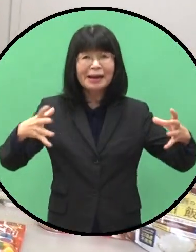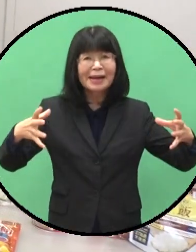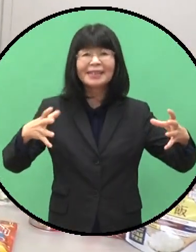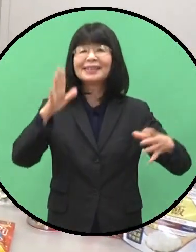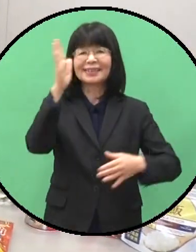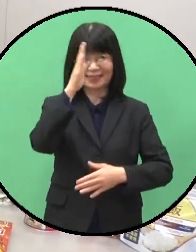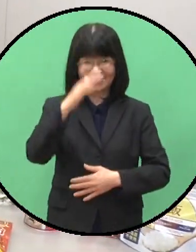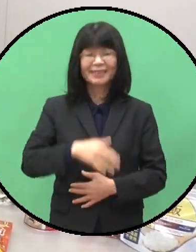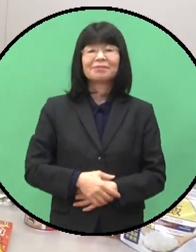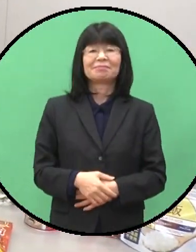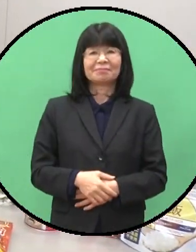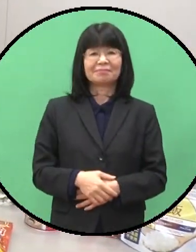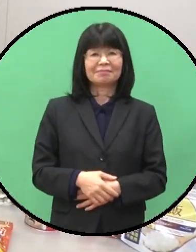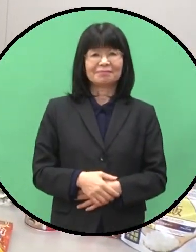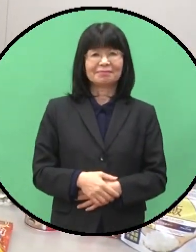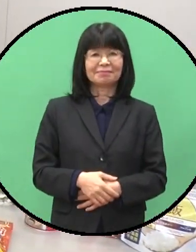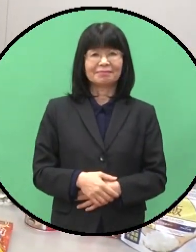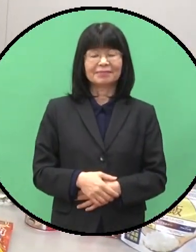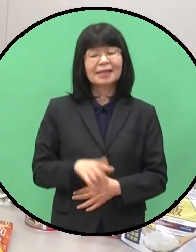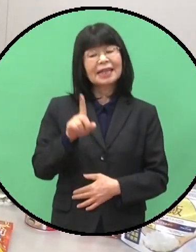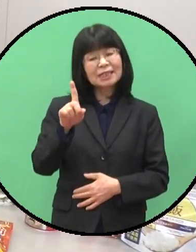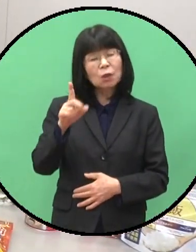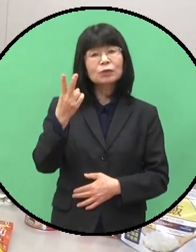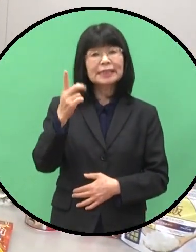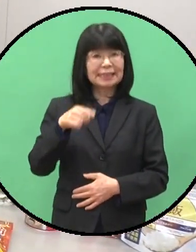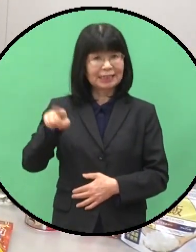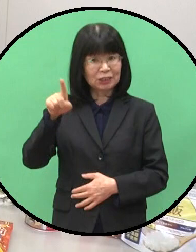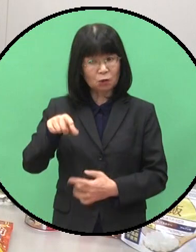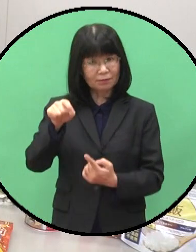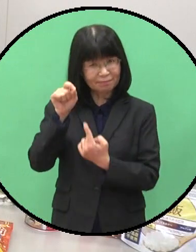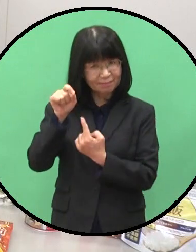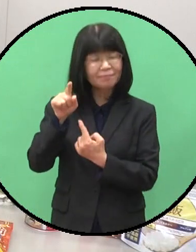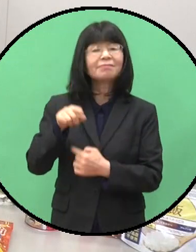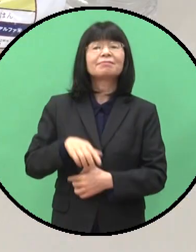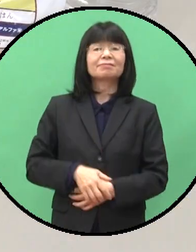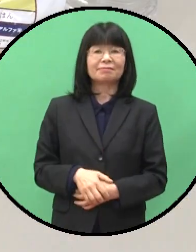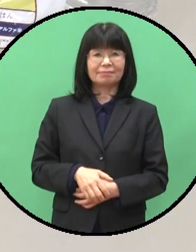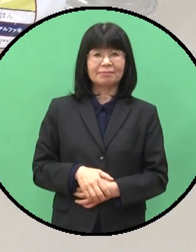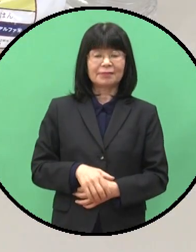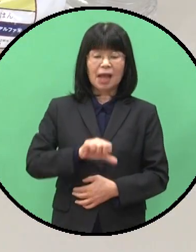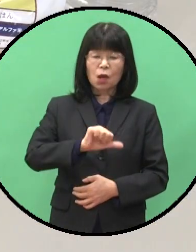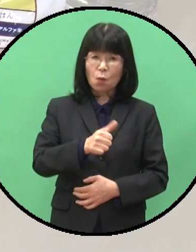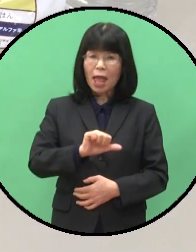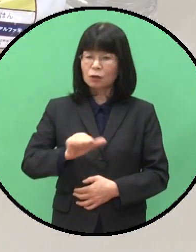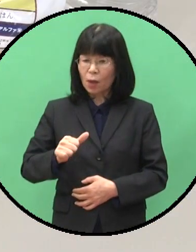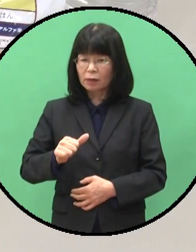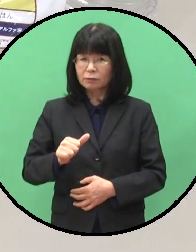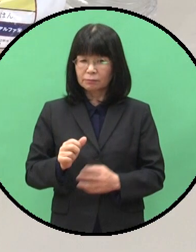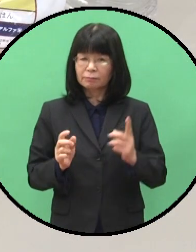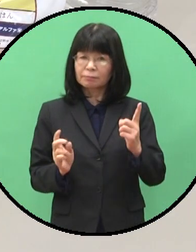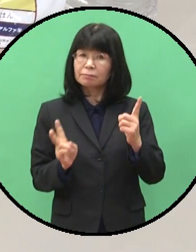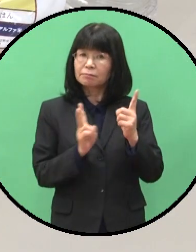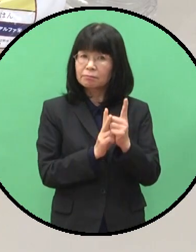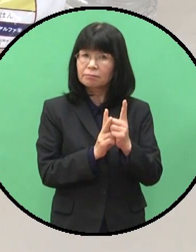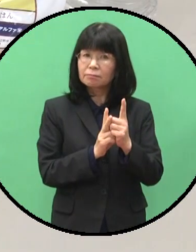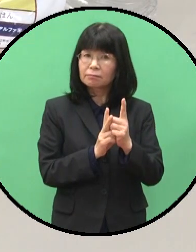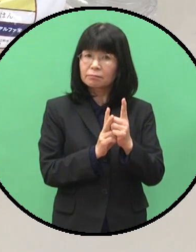埋めちゃうので、 そうですね。 なので1本2リットルと、で500ミリ、 なるほ